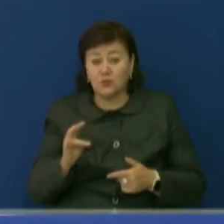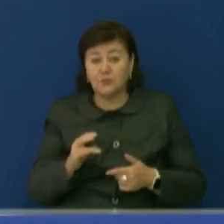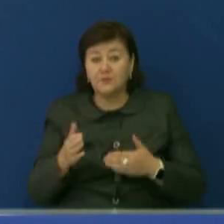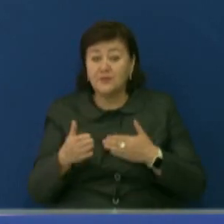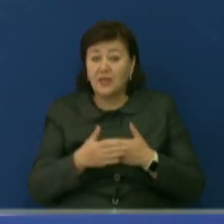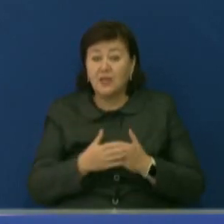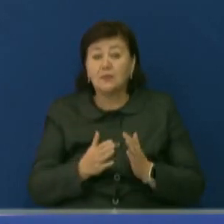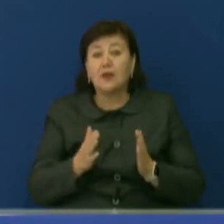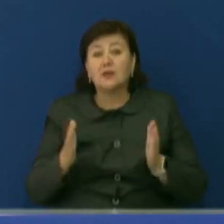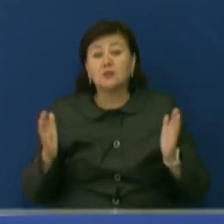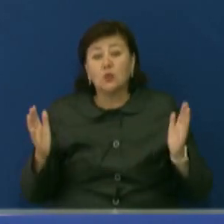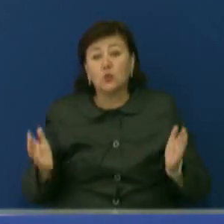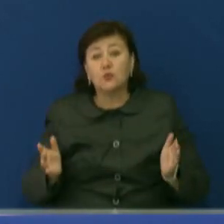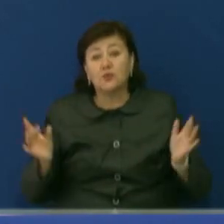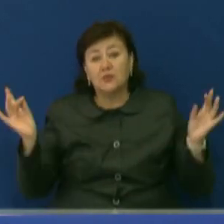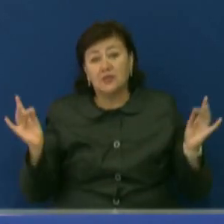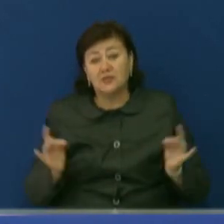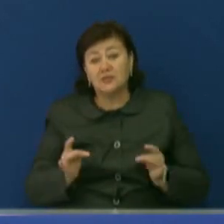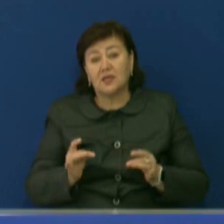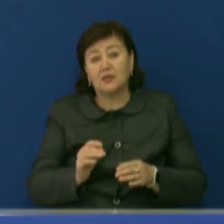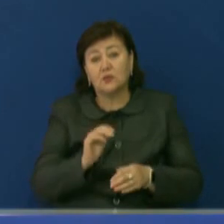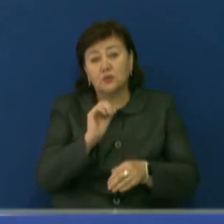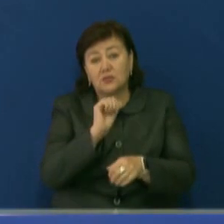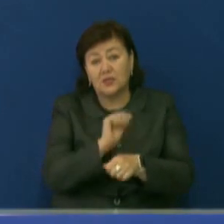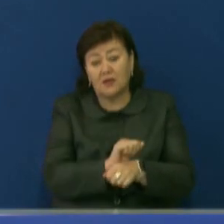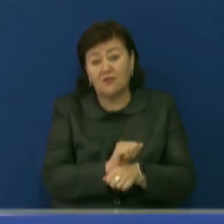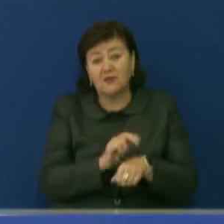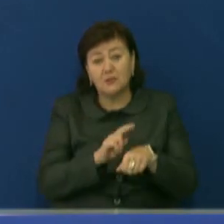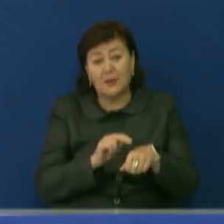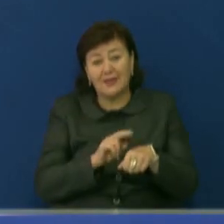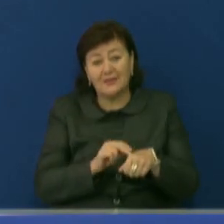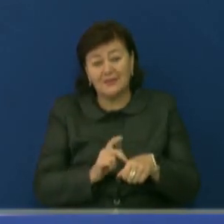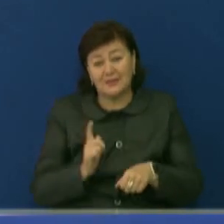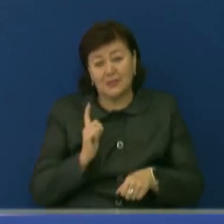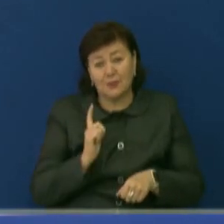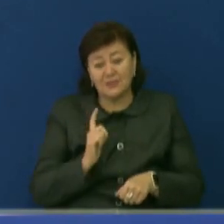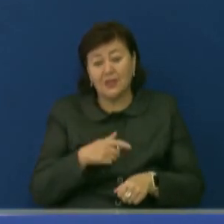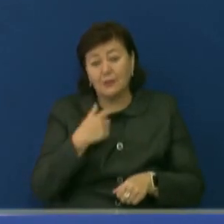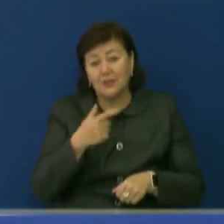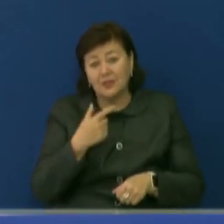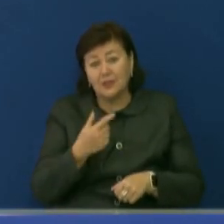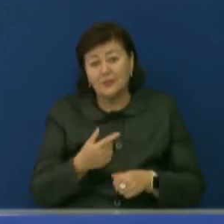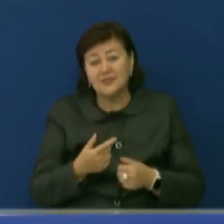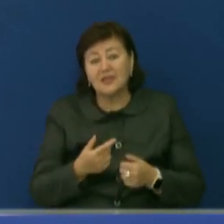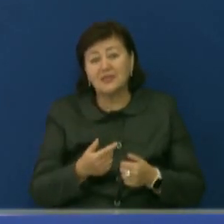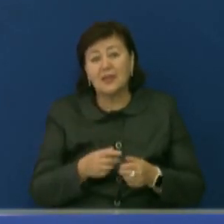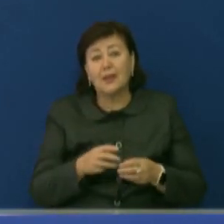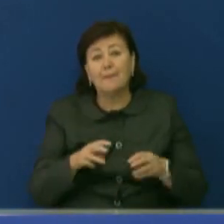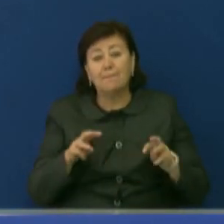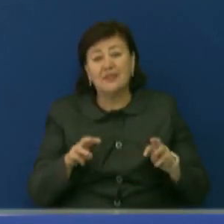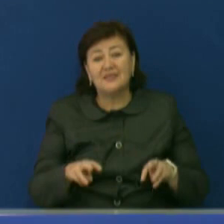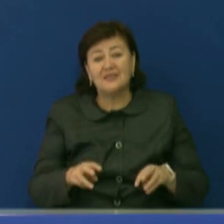Рядом с крупными ресторанами выставляются полицейские посты. Об этом сообщила председатель комитета санитарно-эпидемиологического контроля